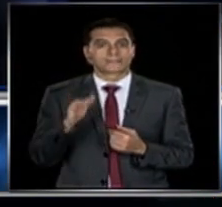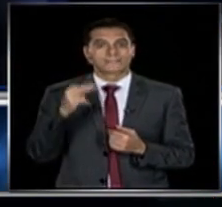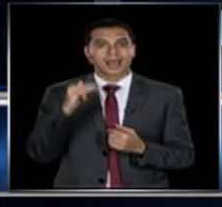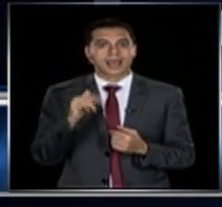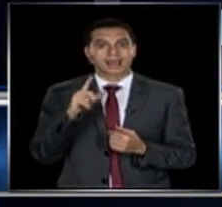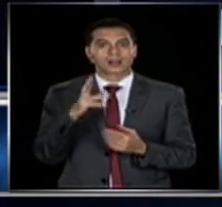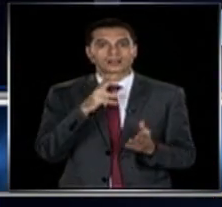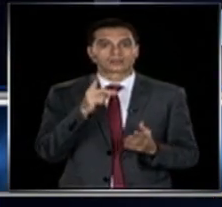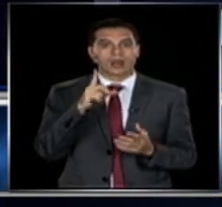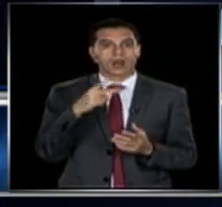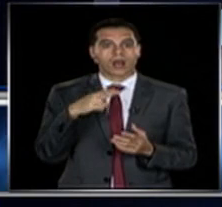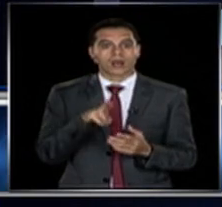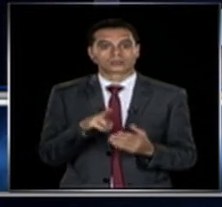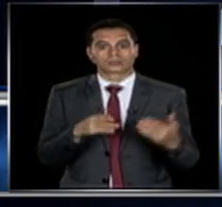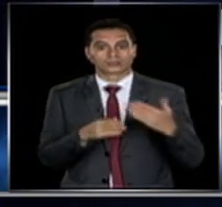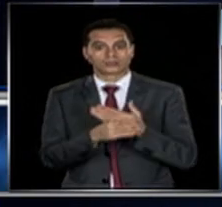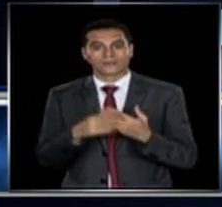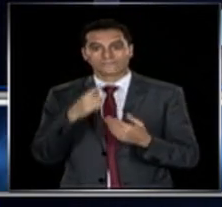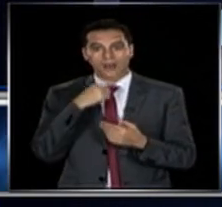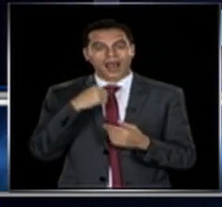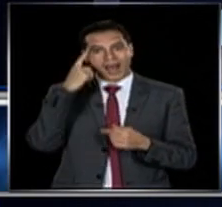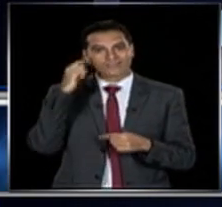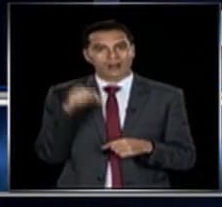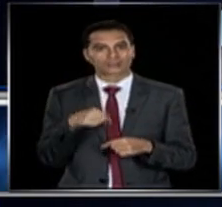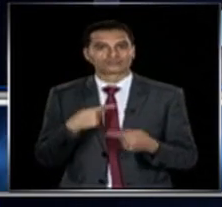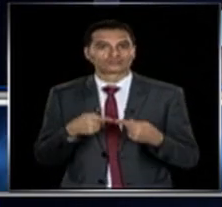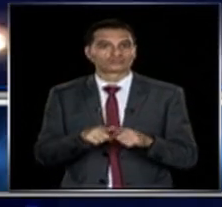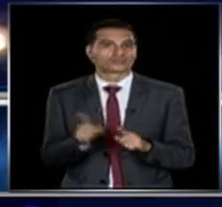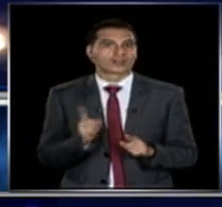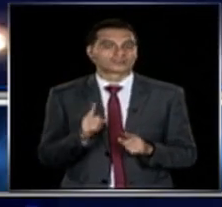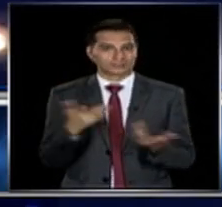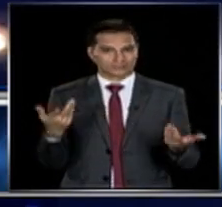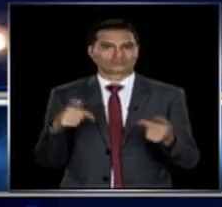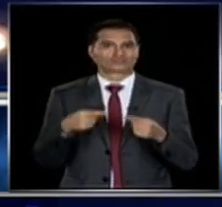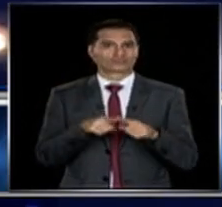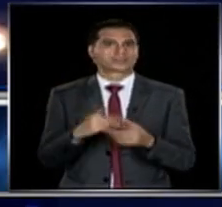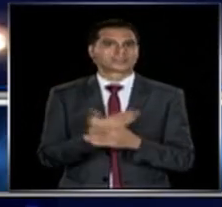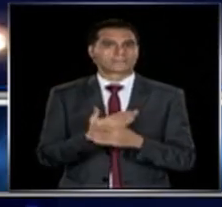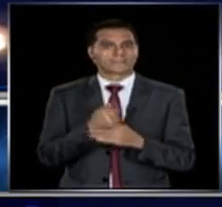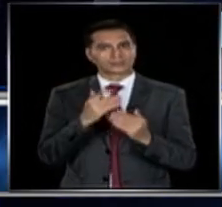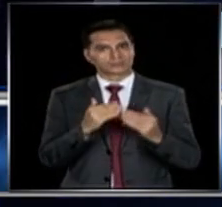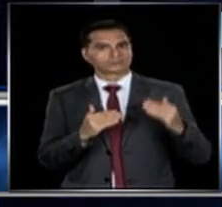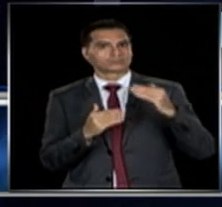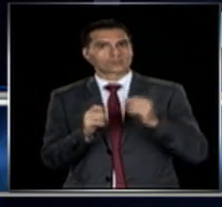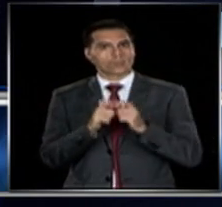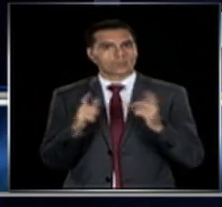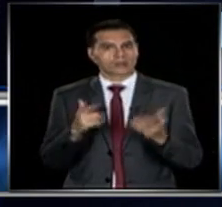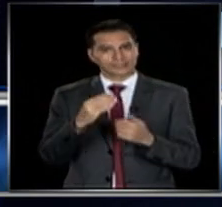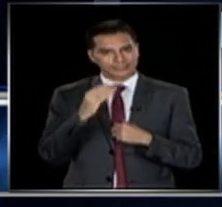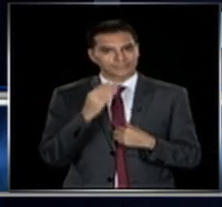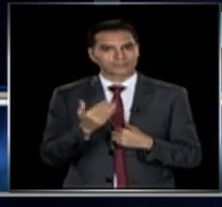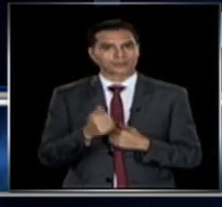إسماعيل طلعت. محمد، النهاردة مش يوم، أنا عارف بس ليه مش يومك؟ ليه؟ أنت متقدم.